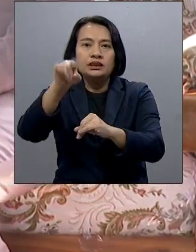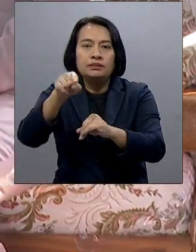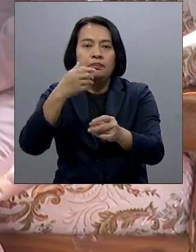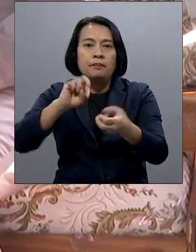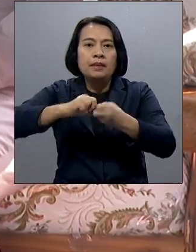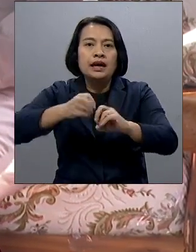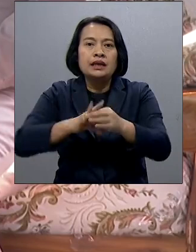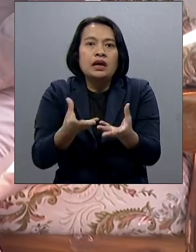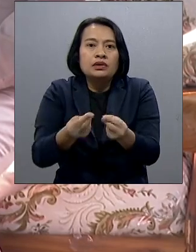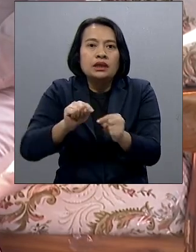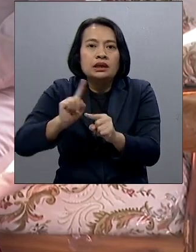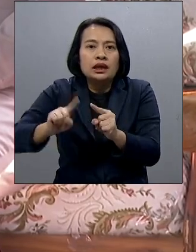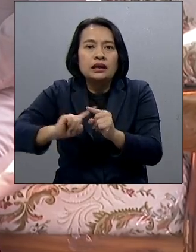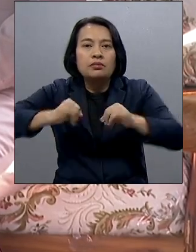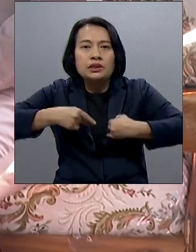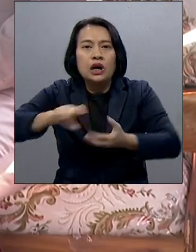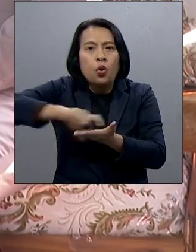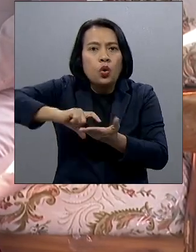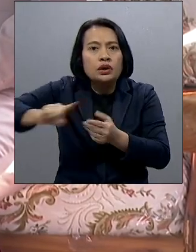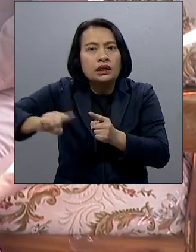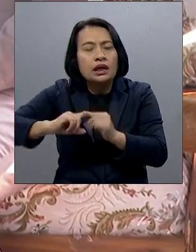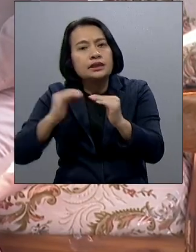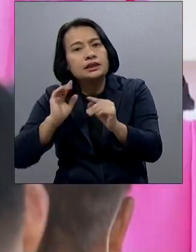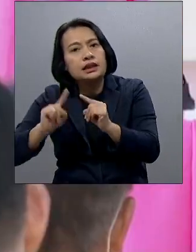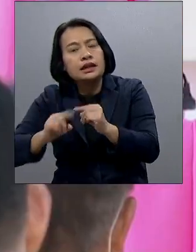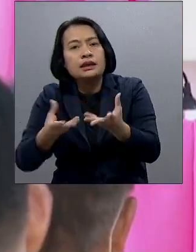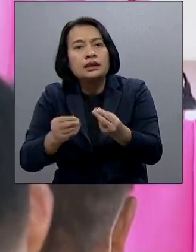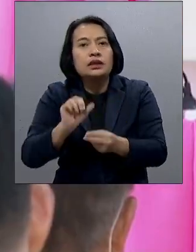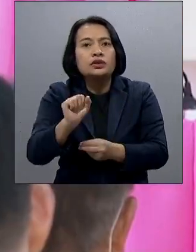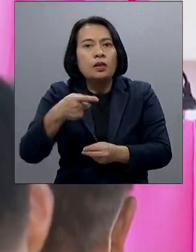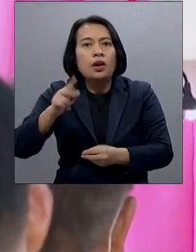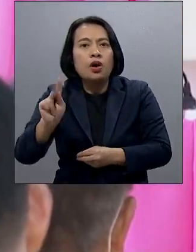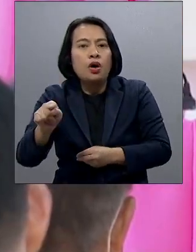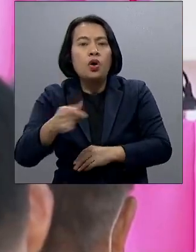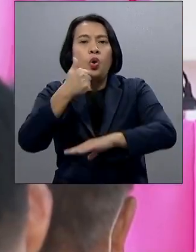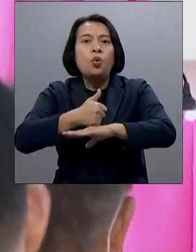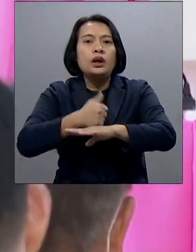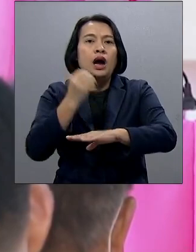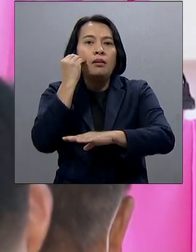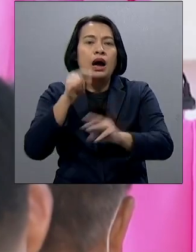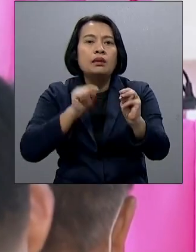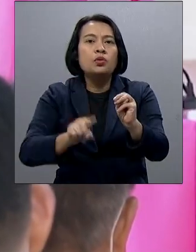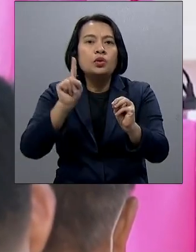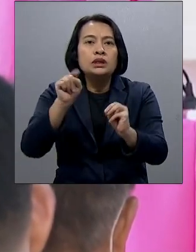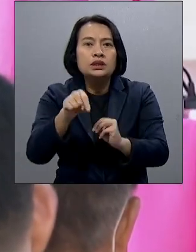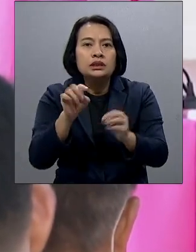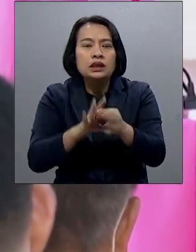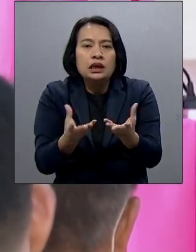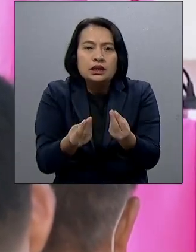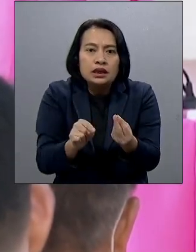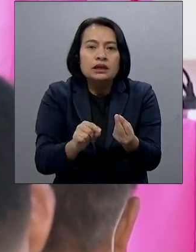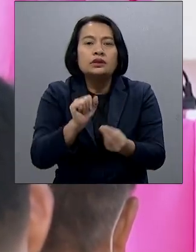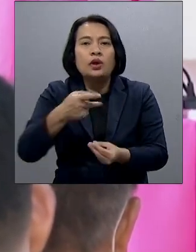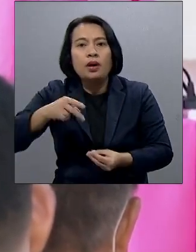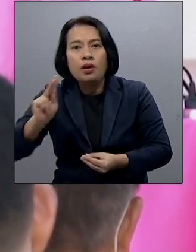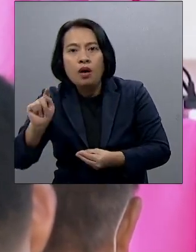สิทธิ์แล้วก็การรับมรดกสิทธิ์ในที่ดินสปก.โดยผู้ใหญ่บ้านหมู่หนึ่งก็บอกว่าชาวบ้านเนี่ยทำกินในที่ดินสปก.